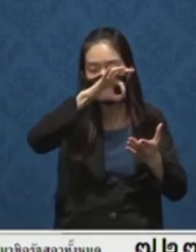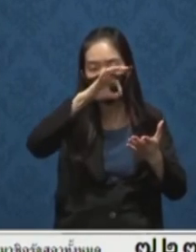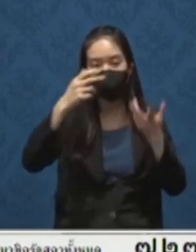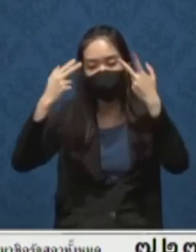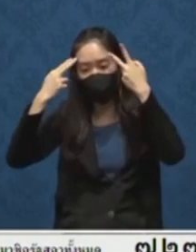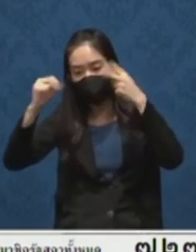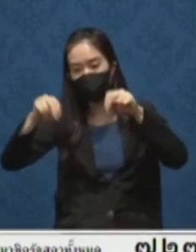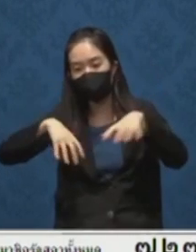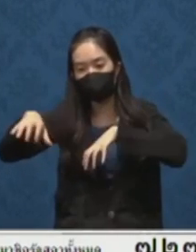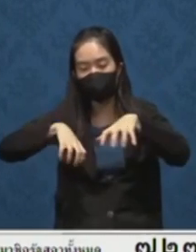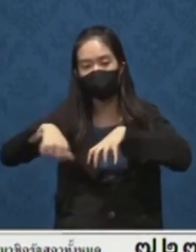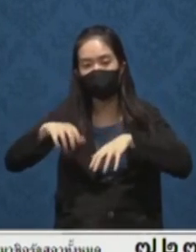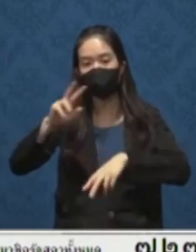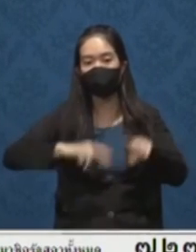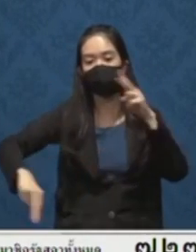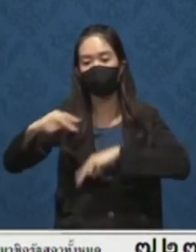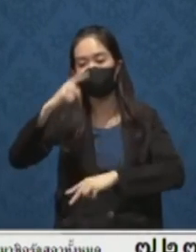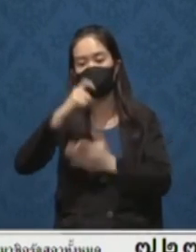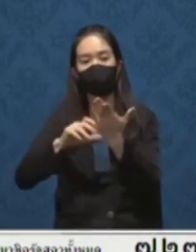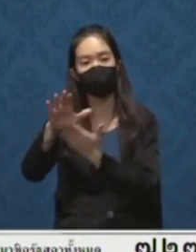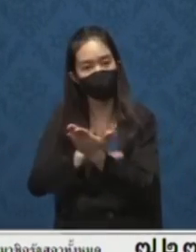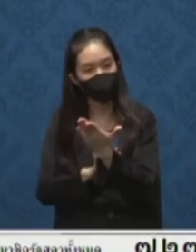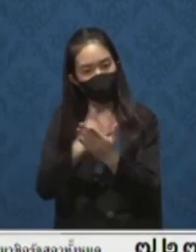ซึ่ก็สอดคล้องกับเื้อหาใคำถามพ่วง